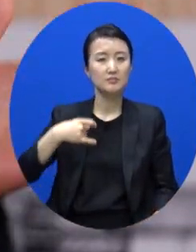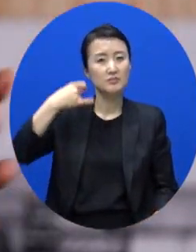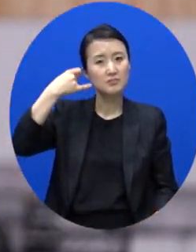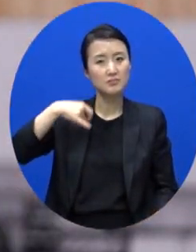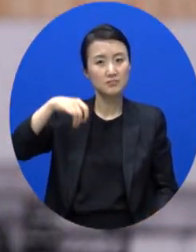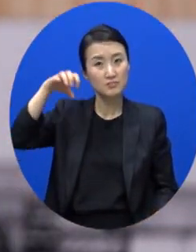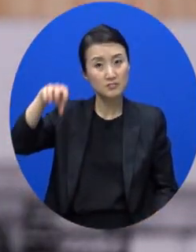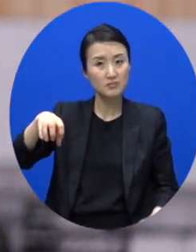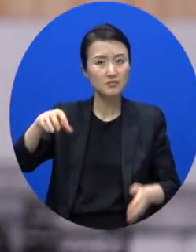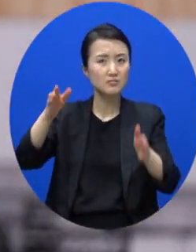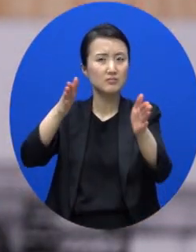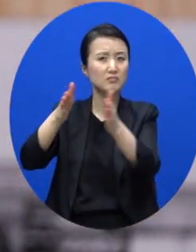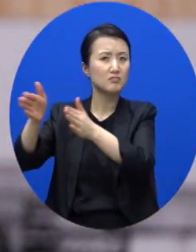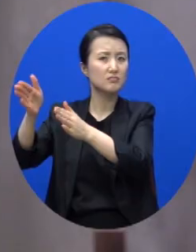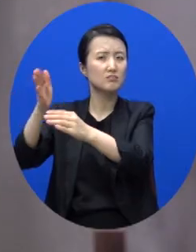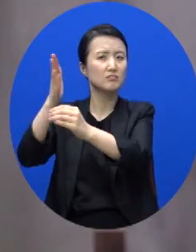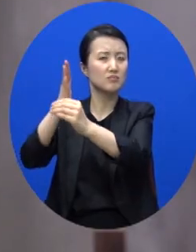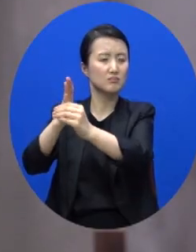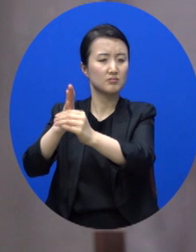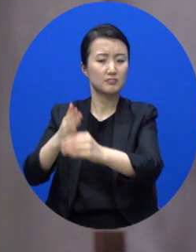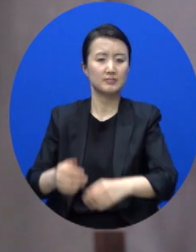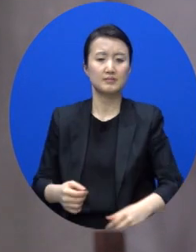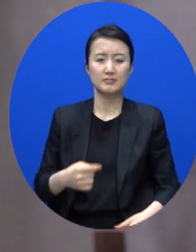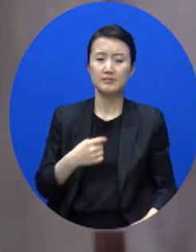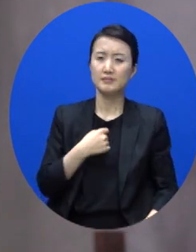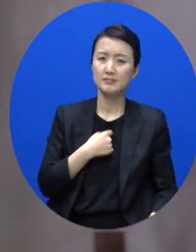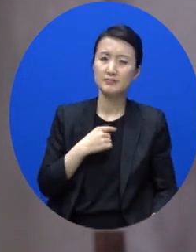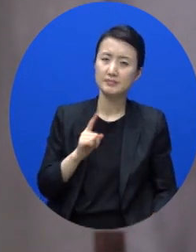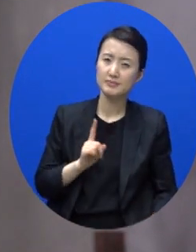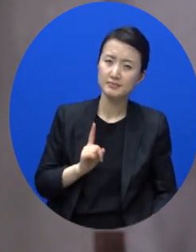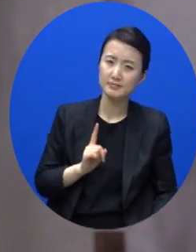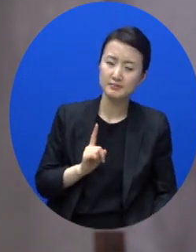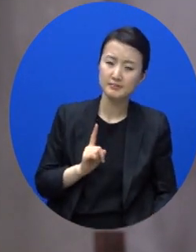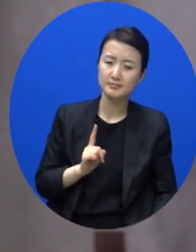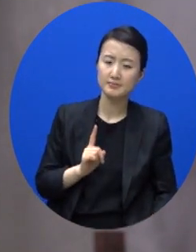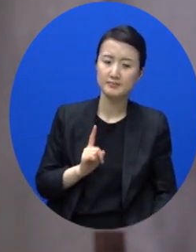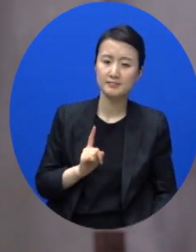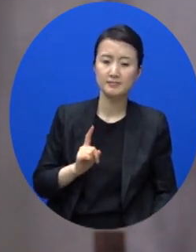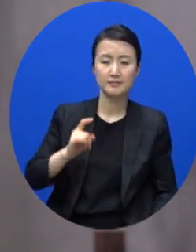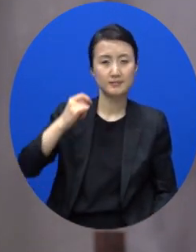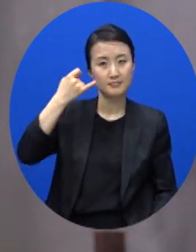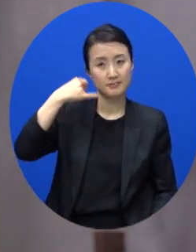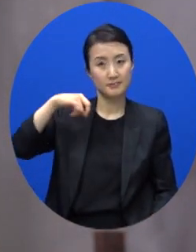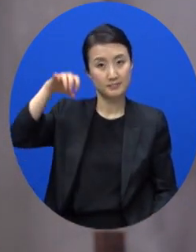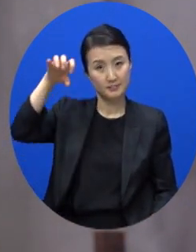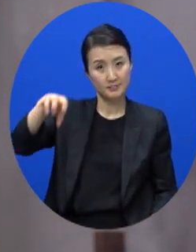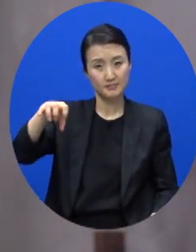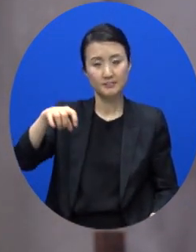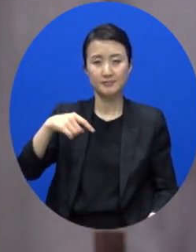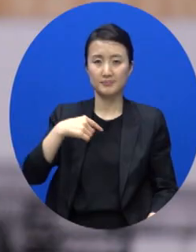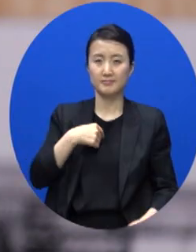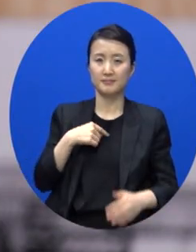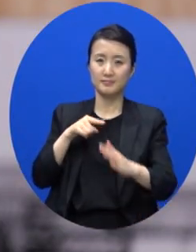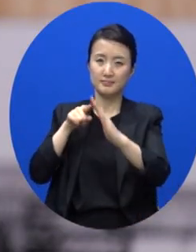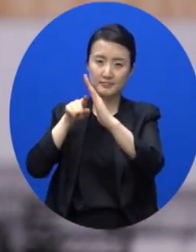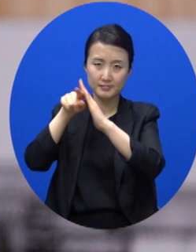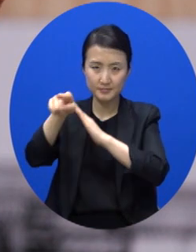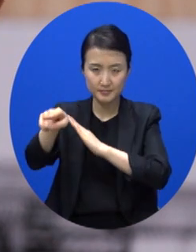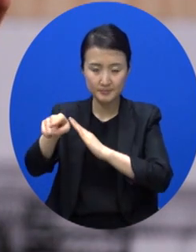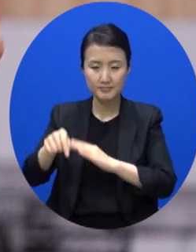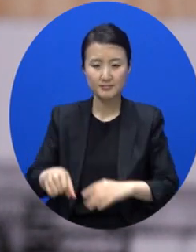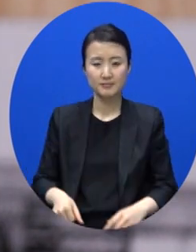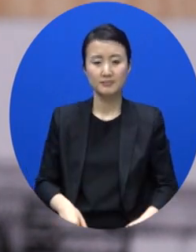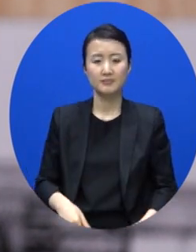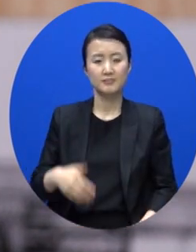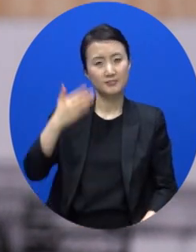중국에서 준비를 하고 있어요. 그래서 중국에 저희가 가가지고 우리